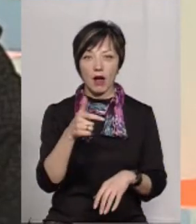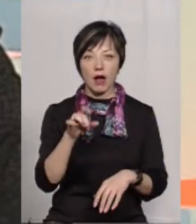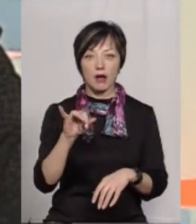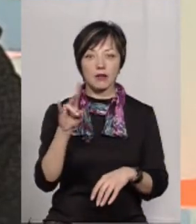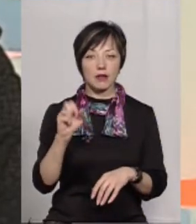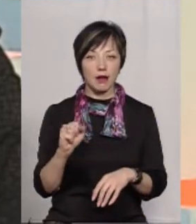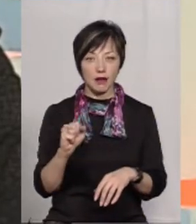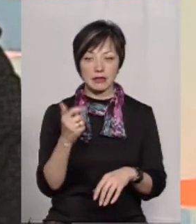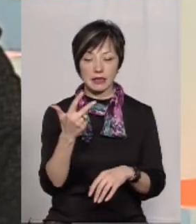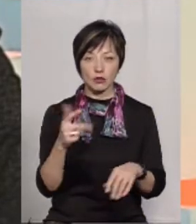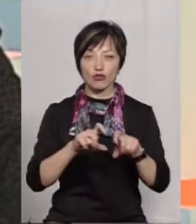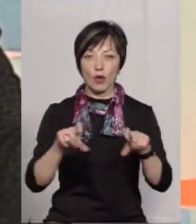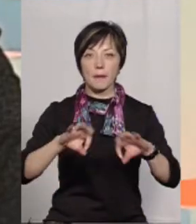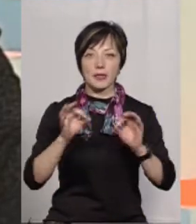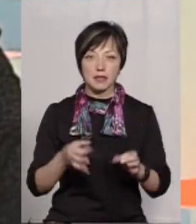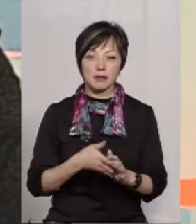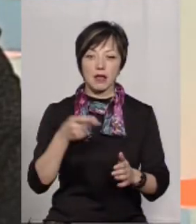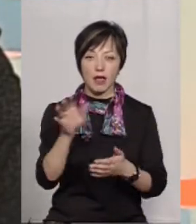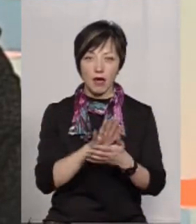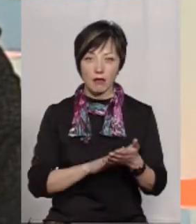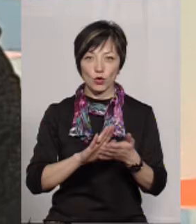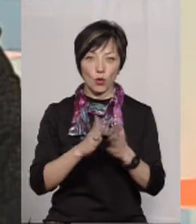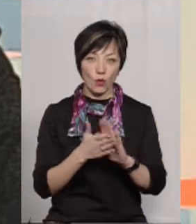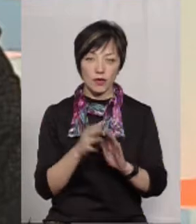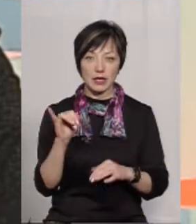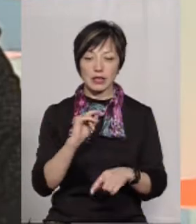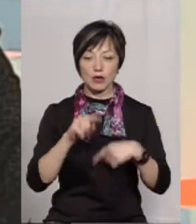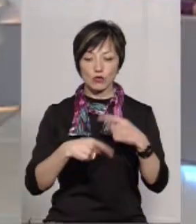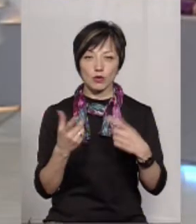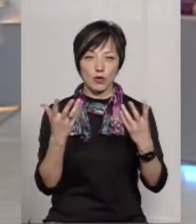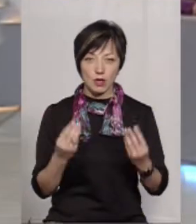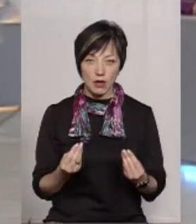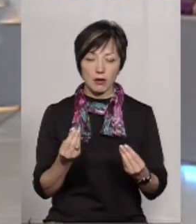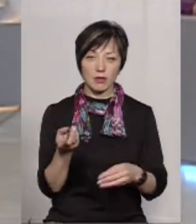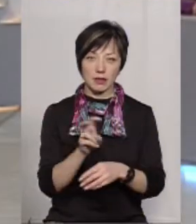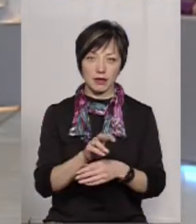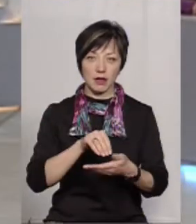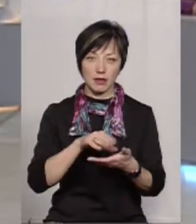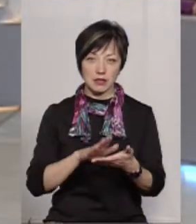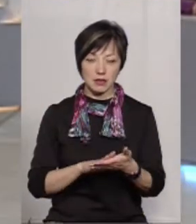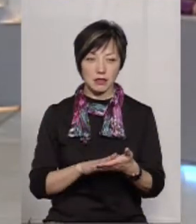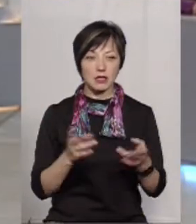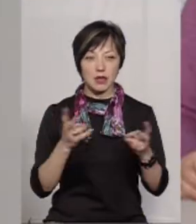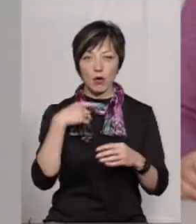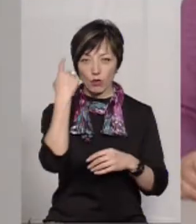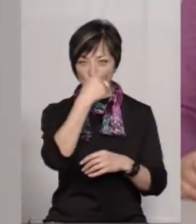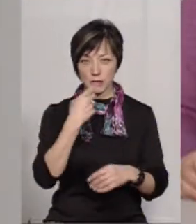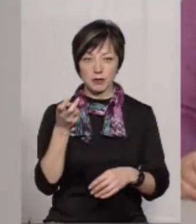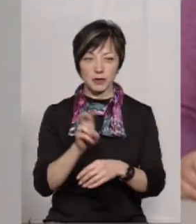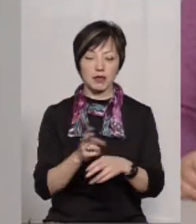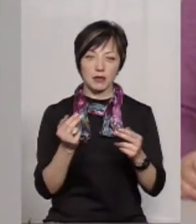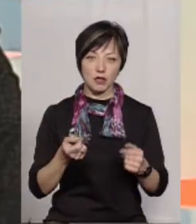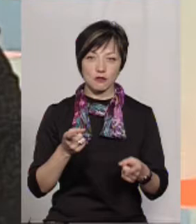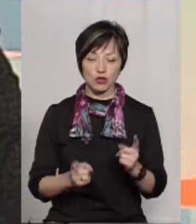3, школа мистецтв, подати заявку, скласти договір і практично наступного дня вже прийти на реєстрацію. Треба особисто